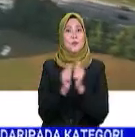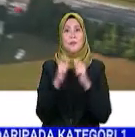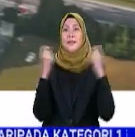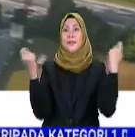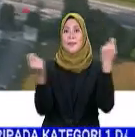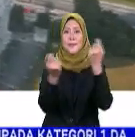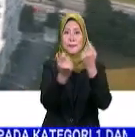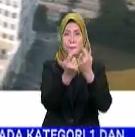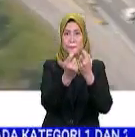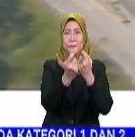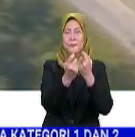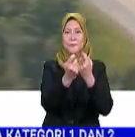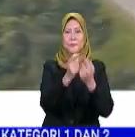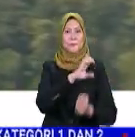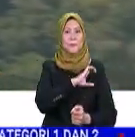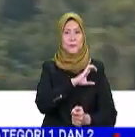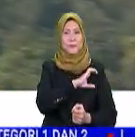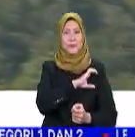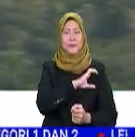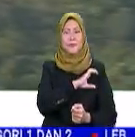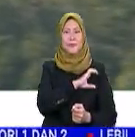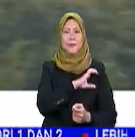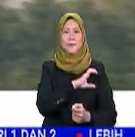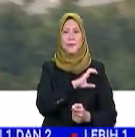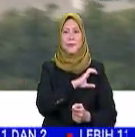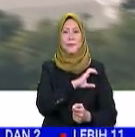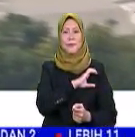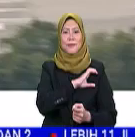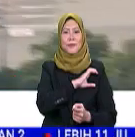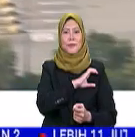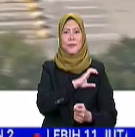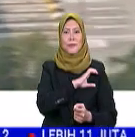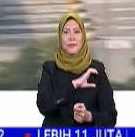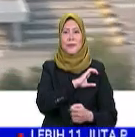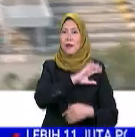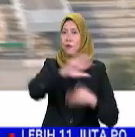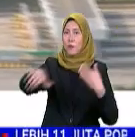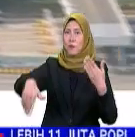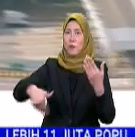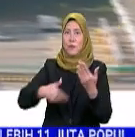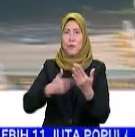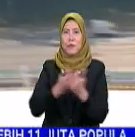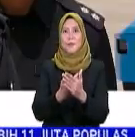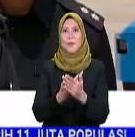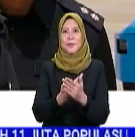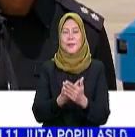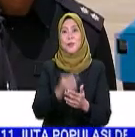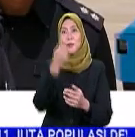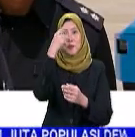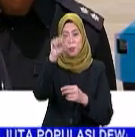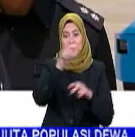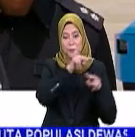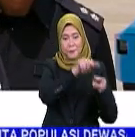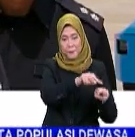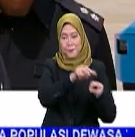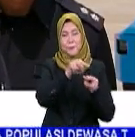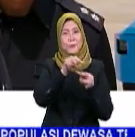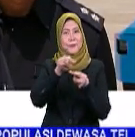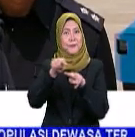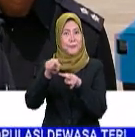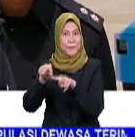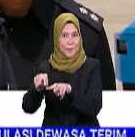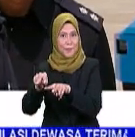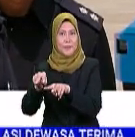najwati seluruh keseluruhannya untuk memantau dan